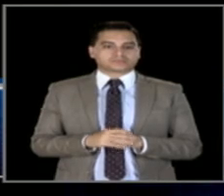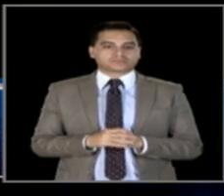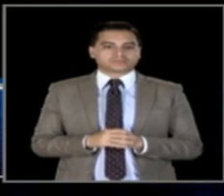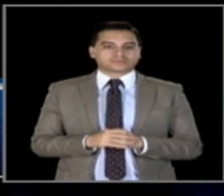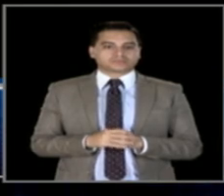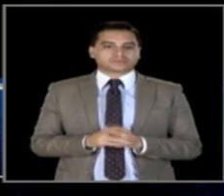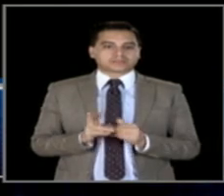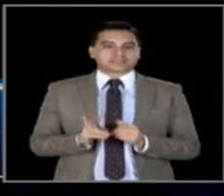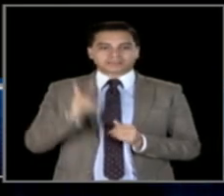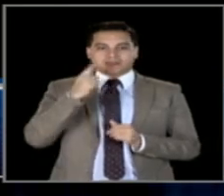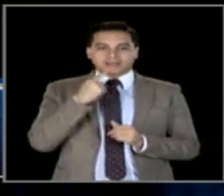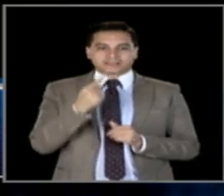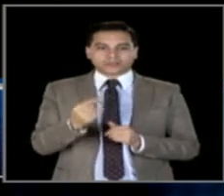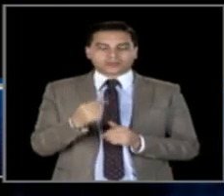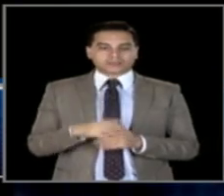7 ثواني.